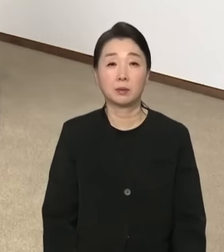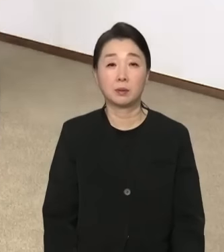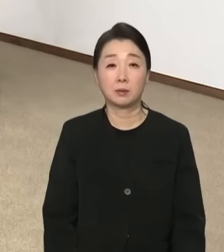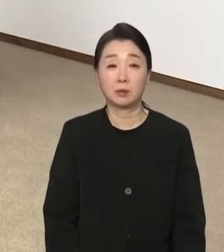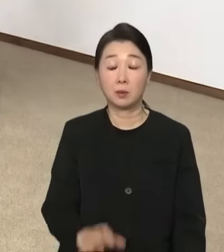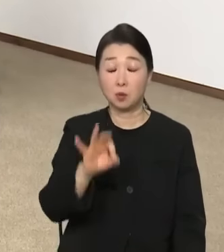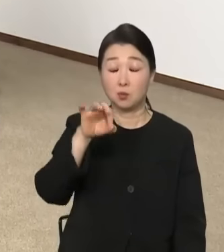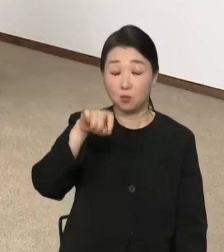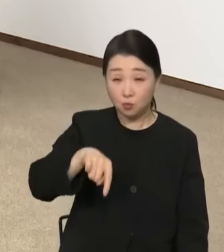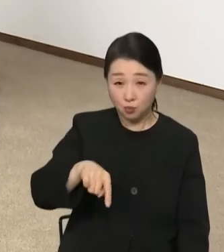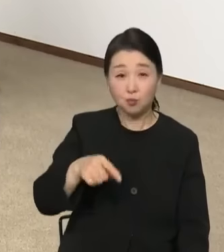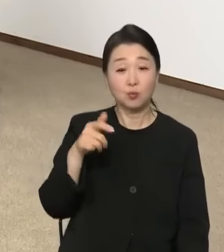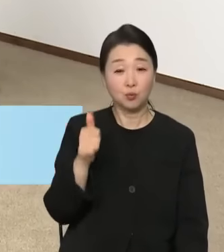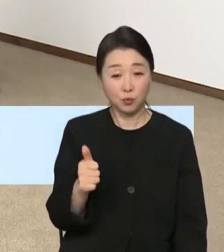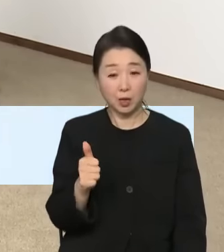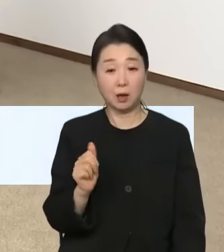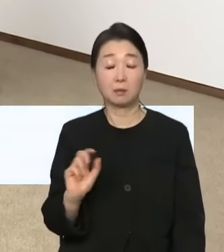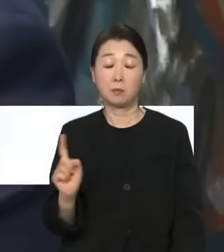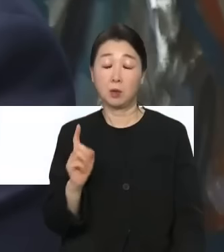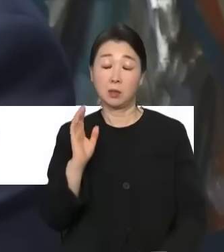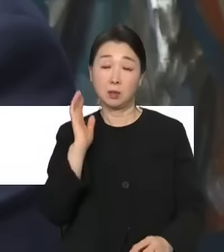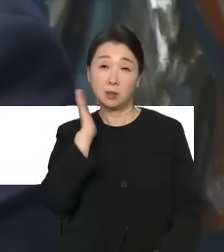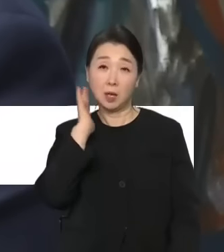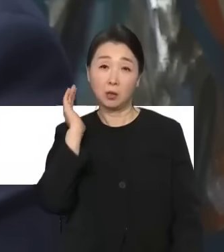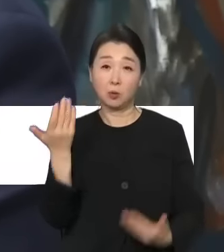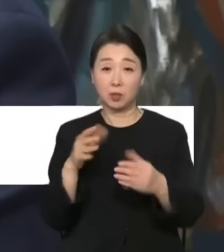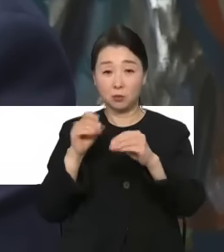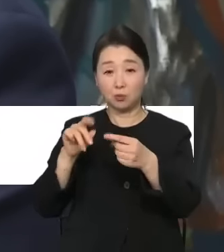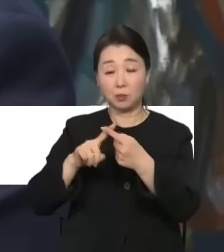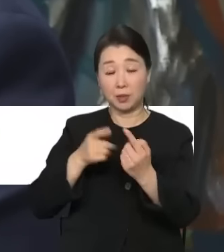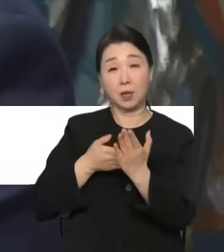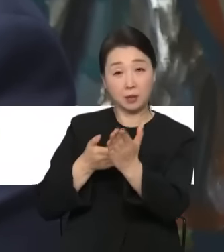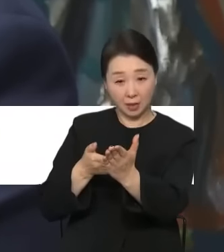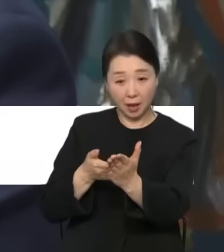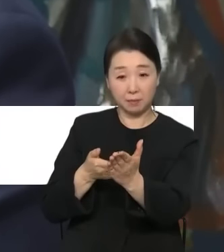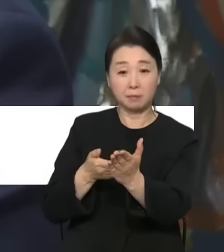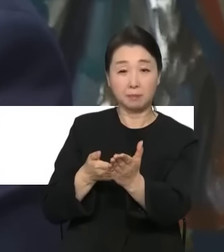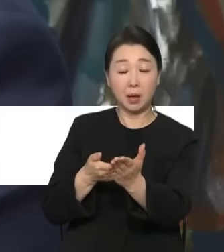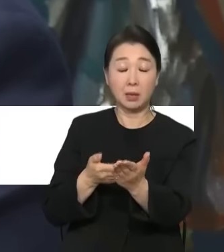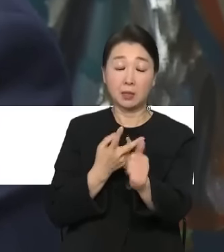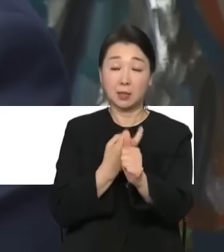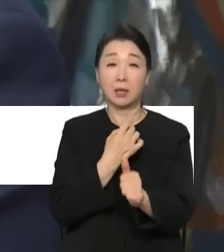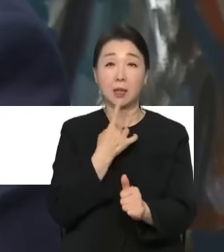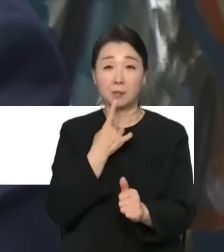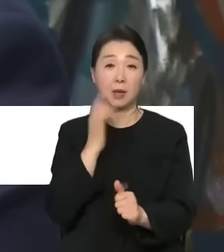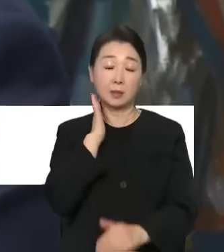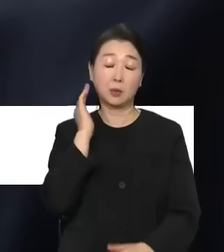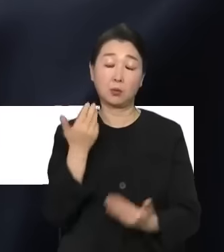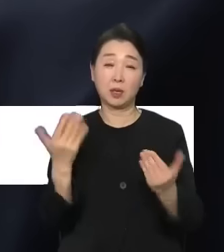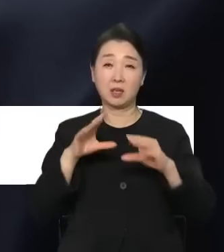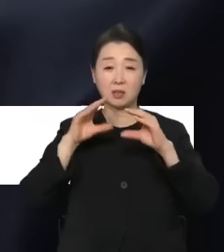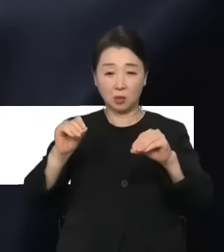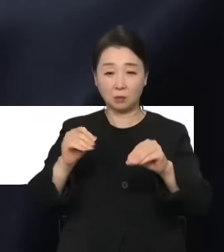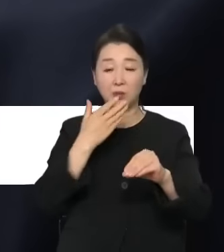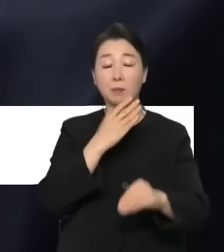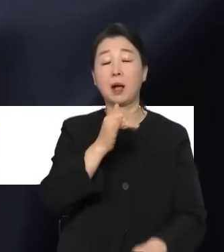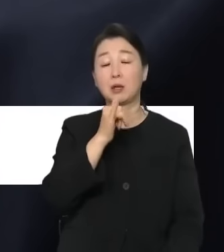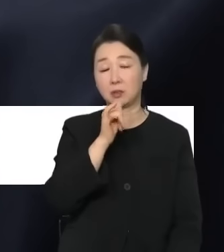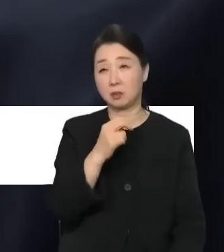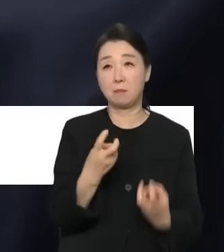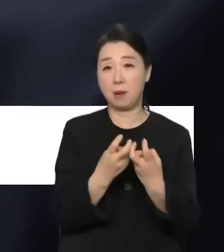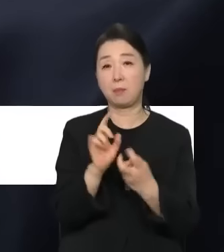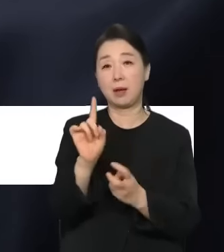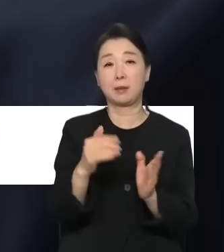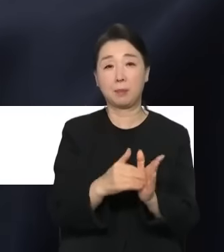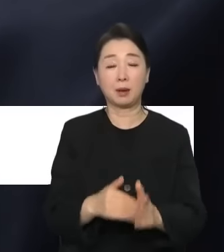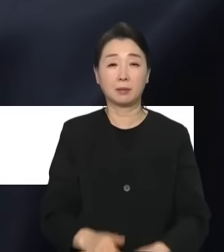국회의장은 여야 대표의 대통령 직무 중단을 위한 회담을 제안하면서 탄핵이 대통령의 직무를 정지시킬 유일한 법적